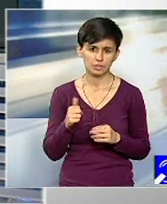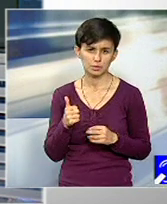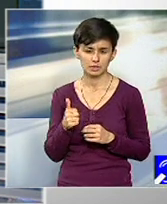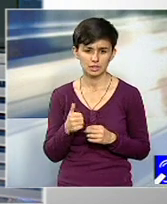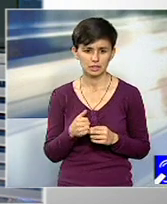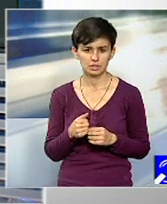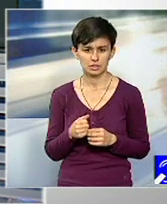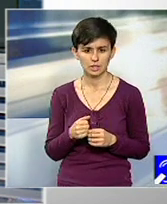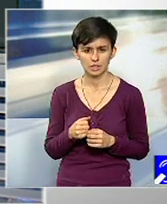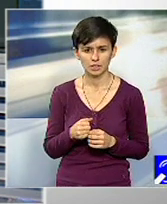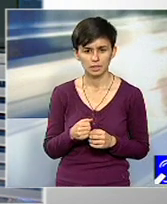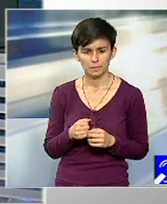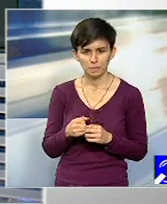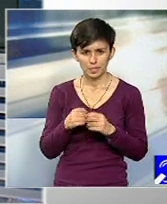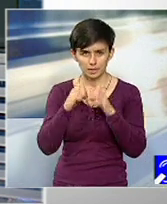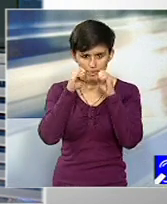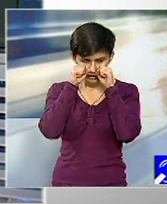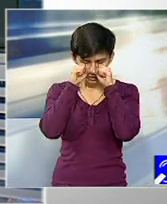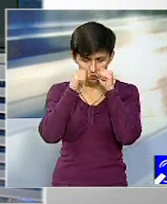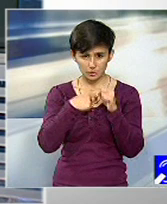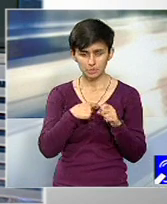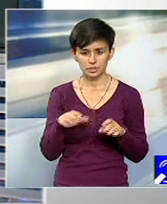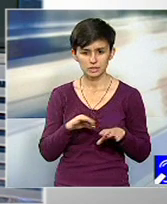și ca nevăzător poți să vezi filmul acasă singur.